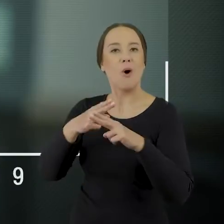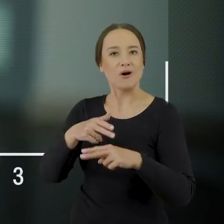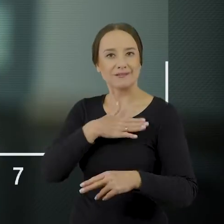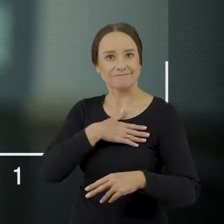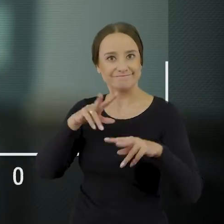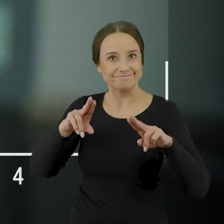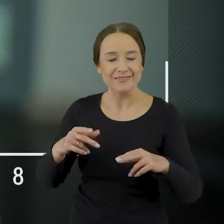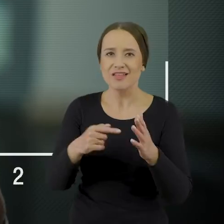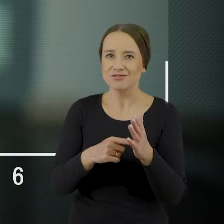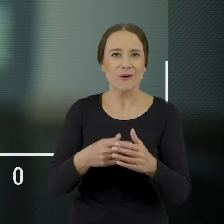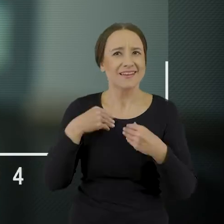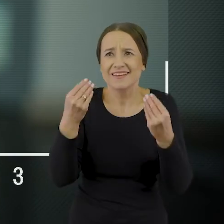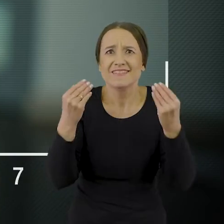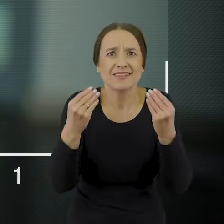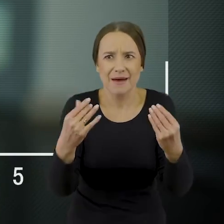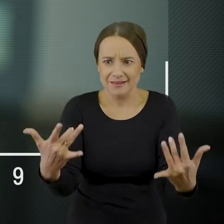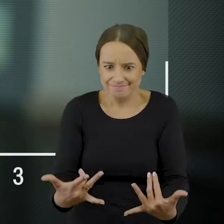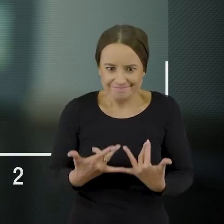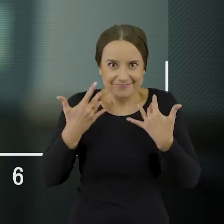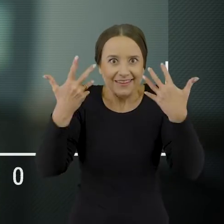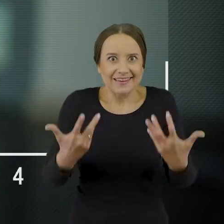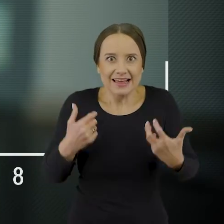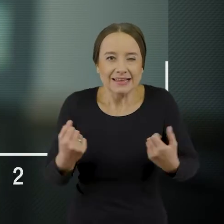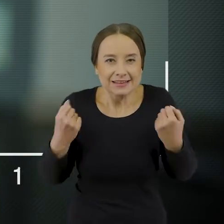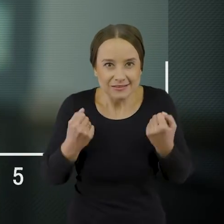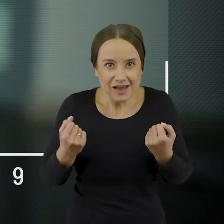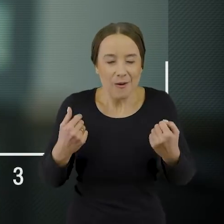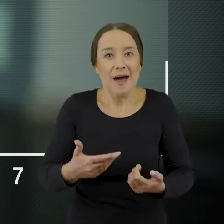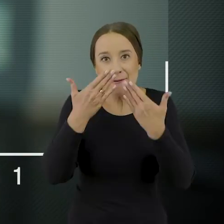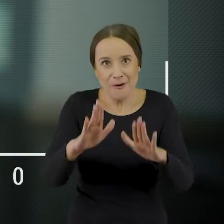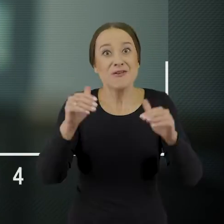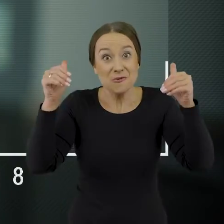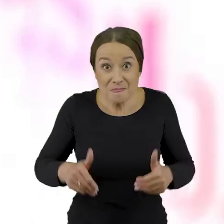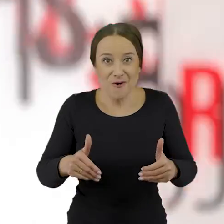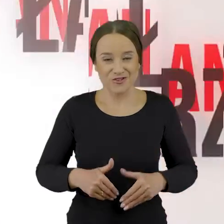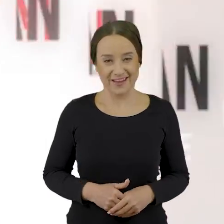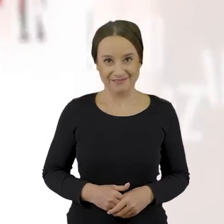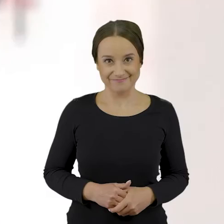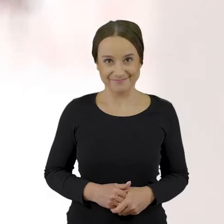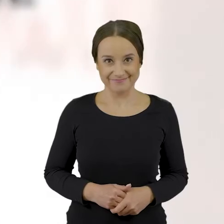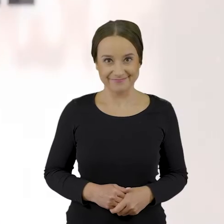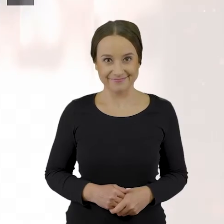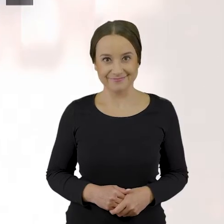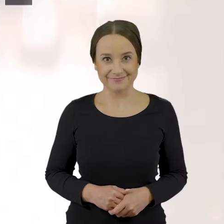rzeczy które właśnie naprawdę są niesamowitym motorem i pokaz że